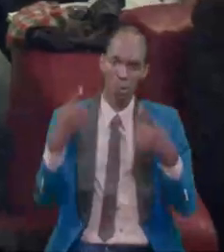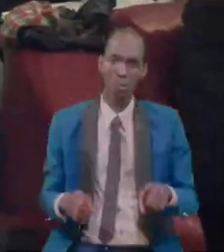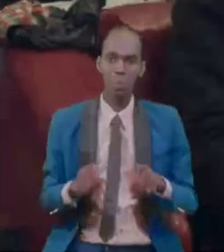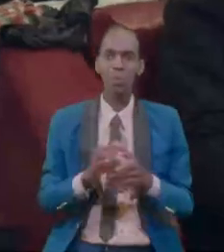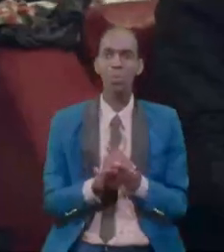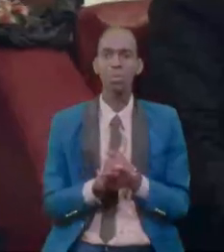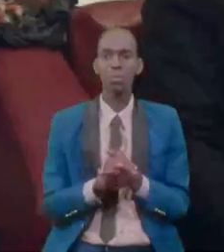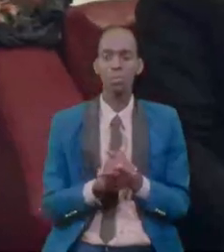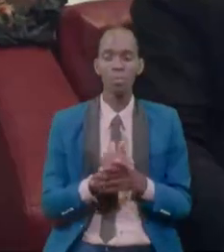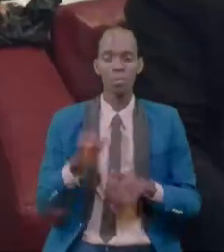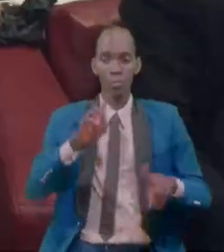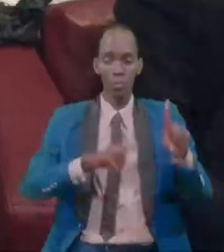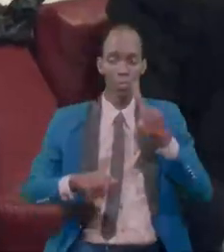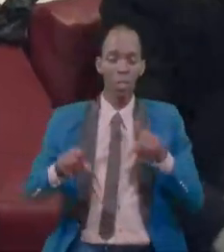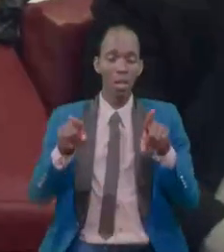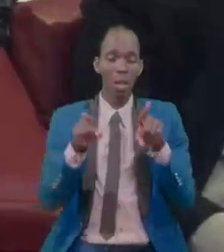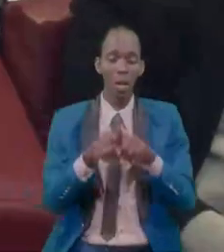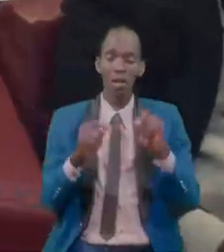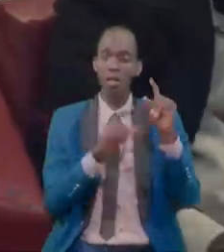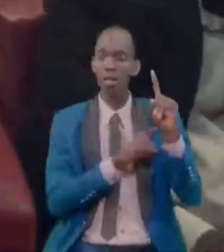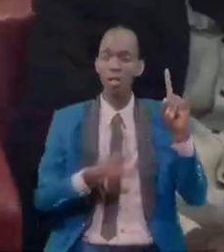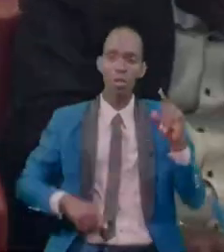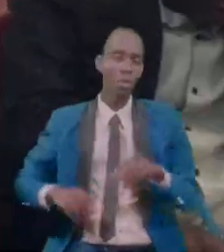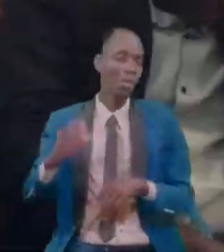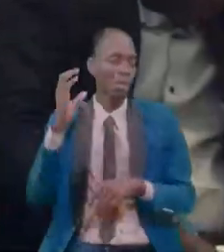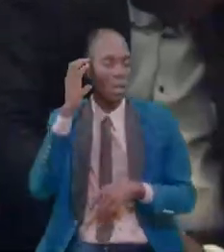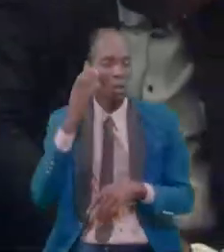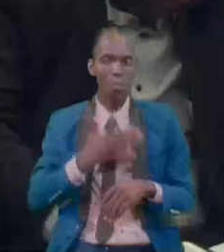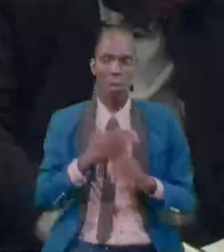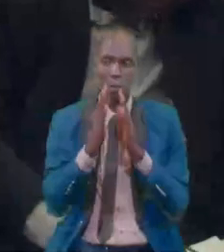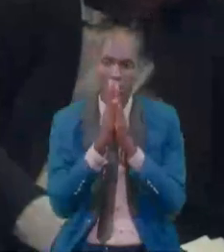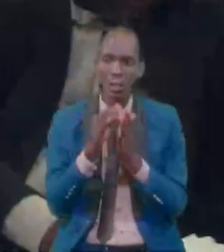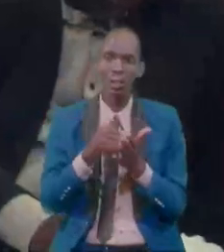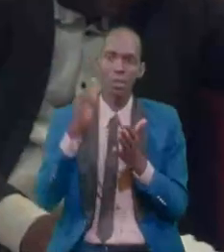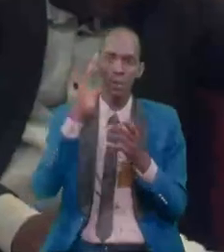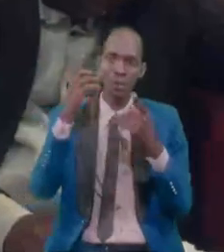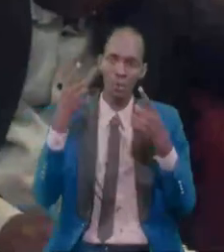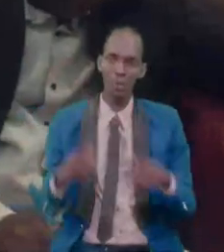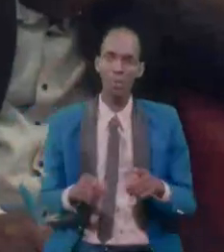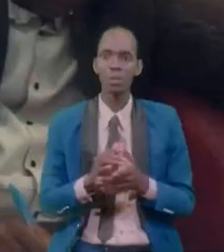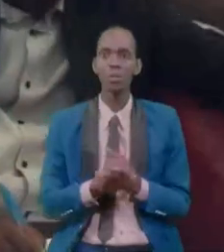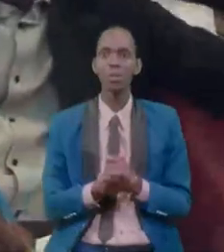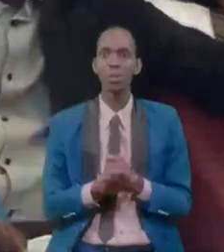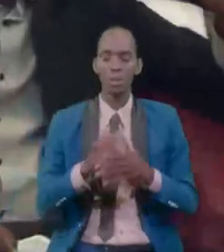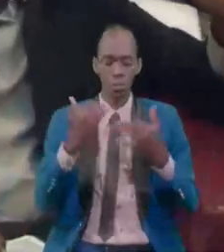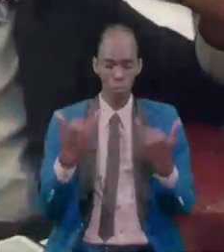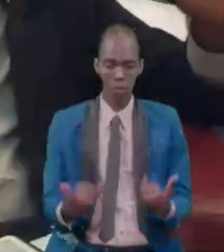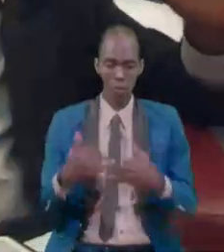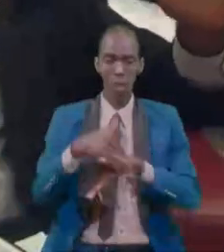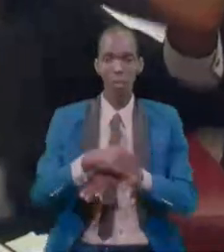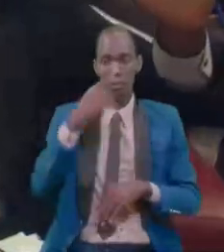moi. Comme le Seigneur m'a dit ce soir, cela va s'accomplir pour moi. Ce soir pour